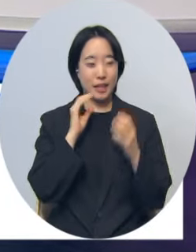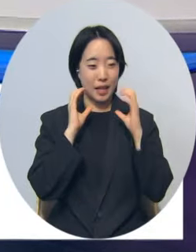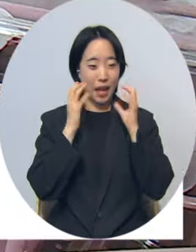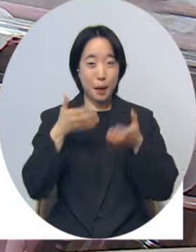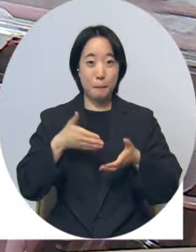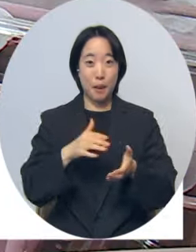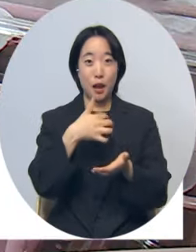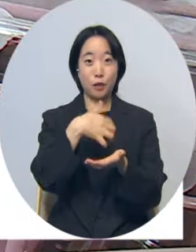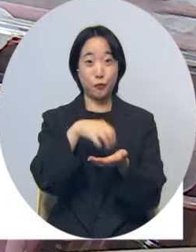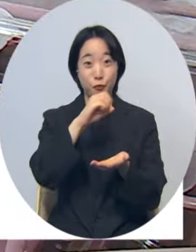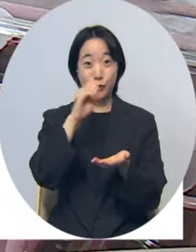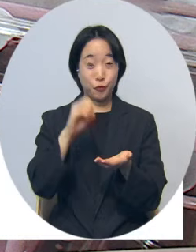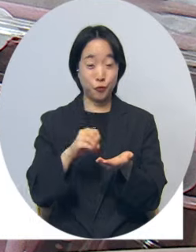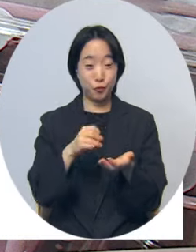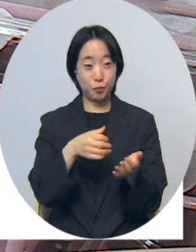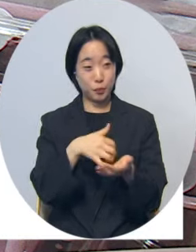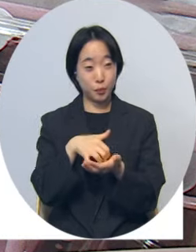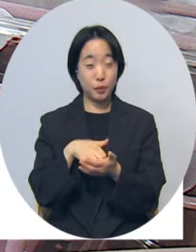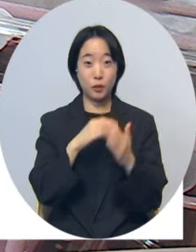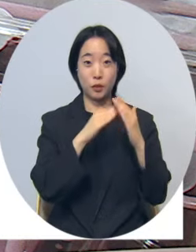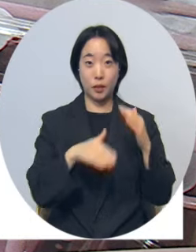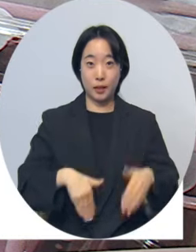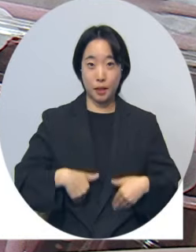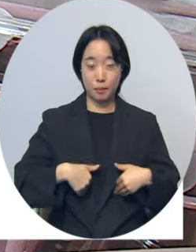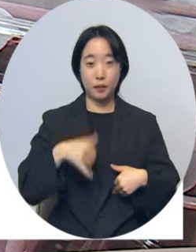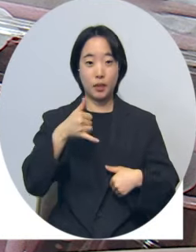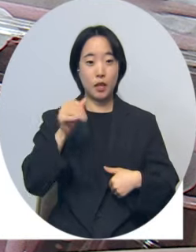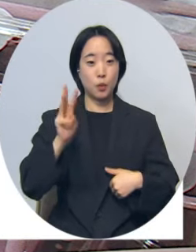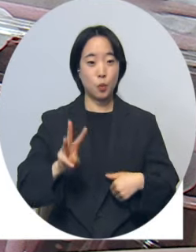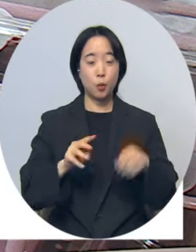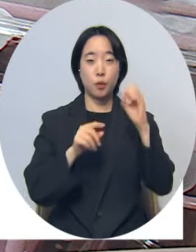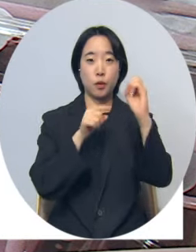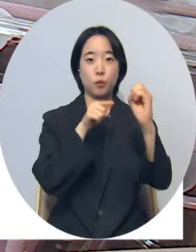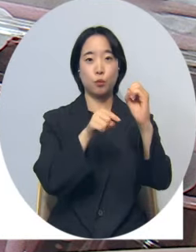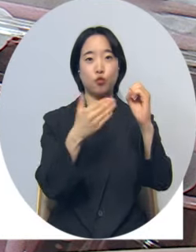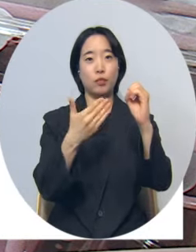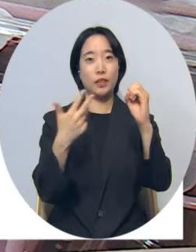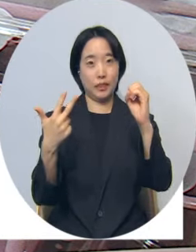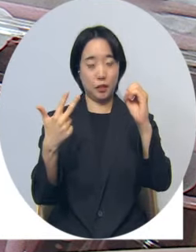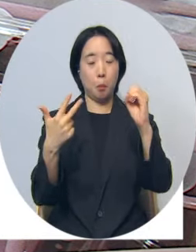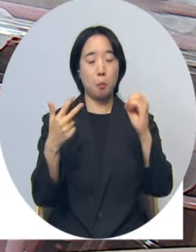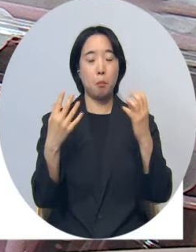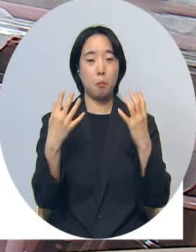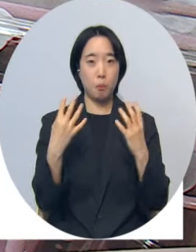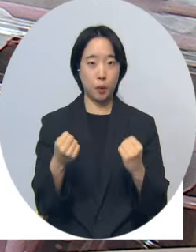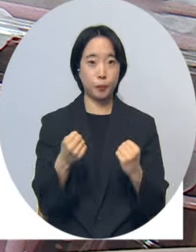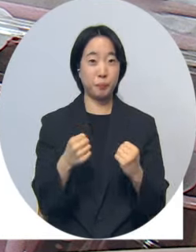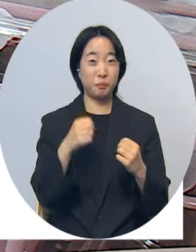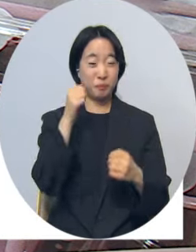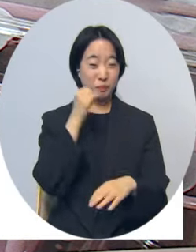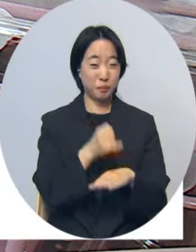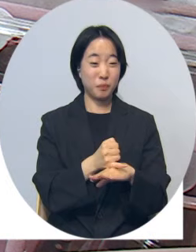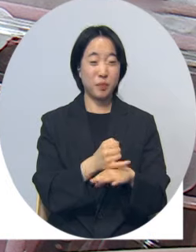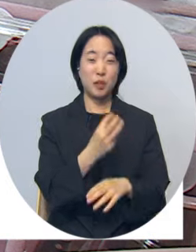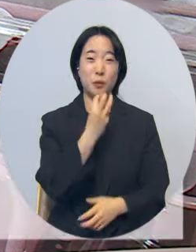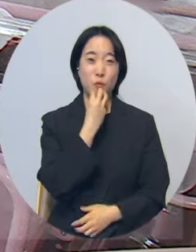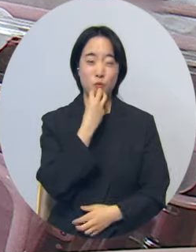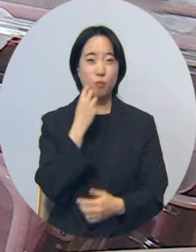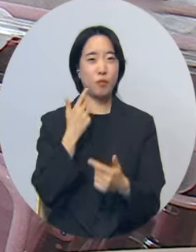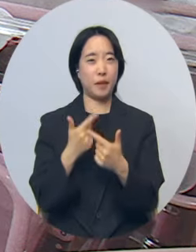전남과 세종이 0.97명으로 가장 높고 서울과 부산이 각각 0.55명, 0.66명으로